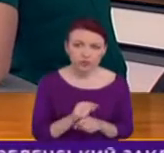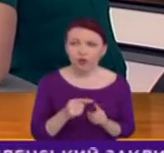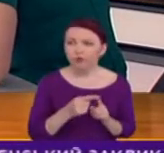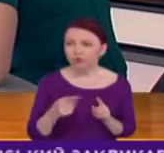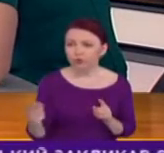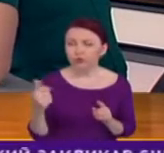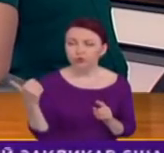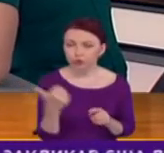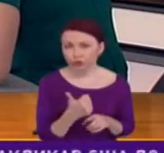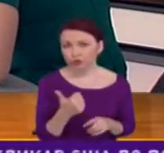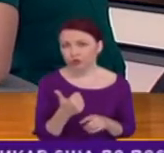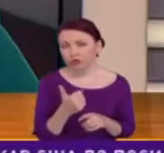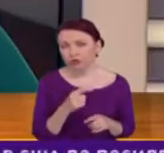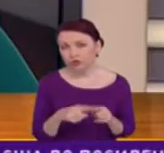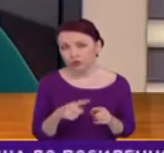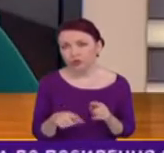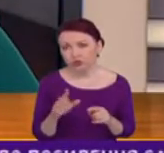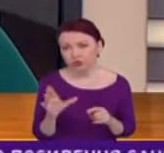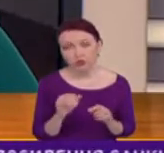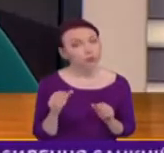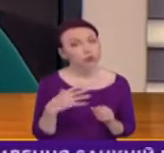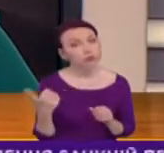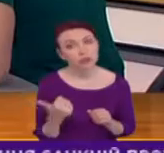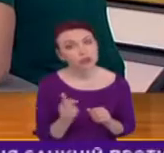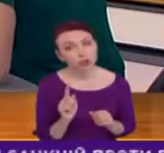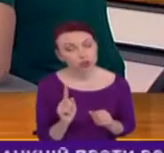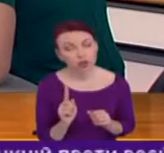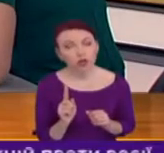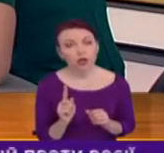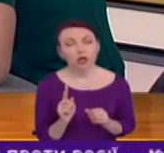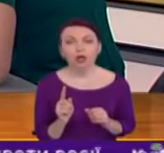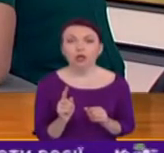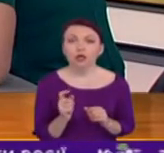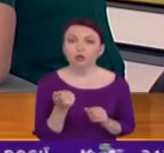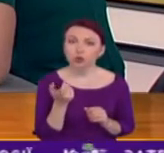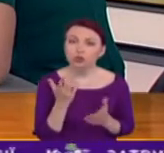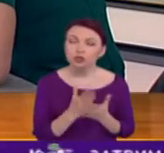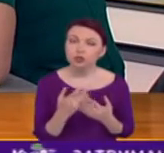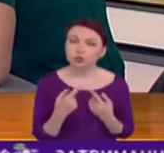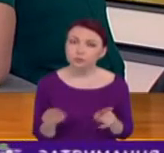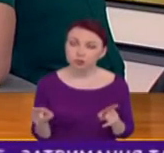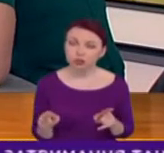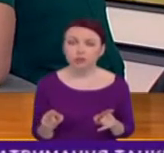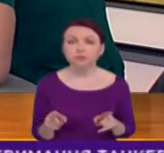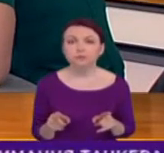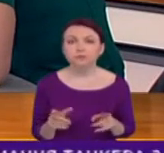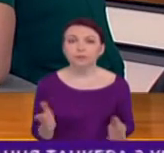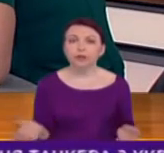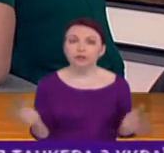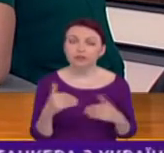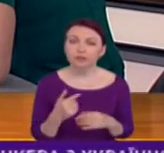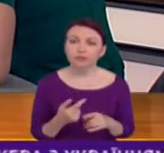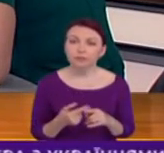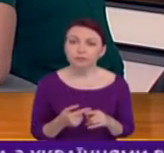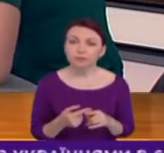тижня, скоріш за все... Може бути і не тижня. Там трошки є розбіжність, але давайте ми